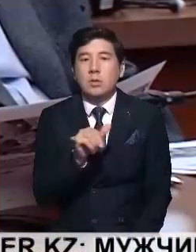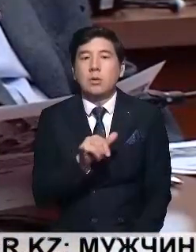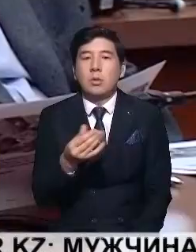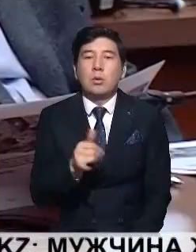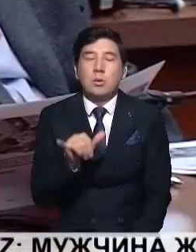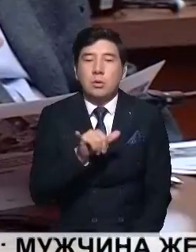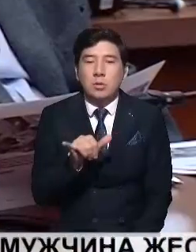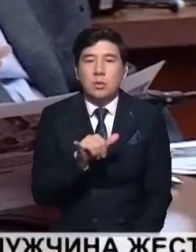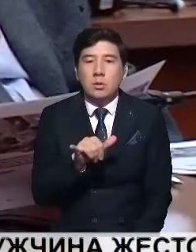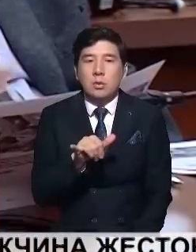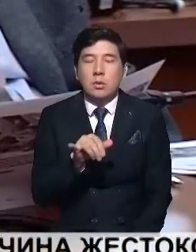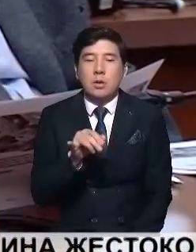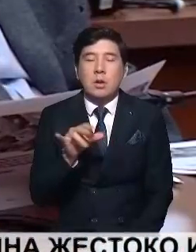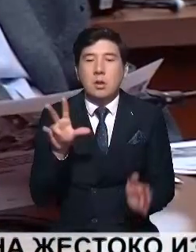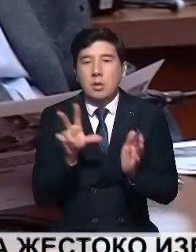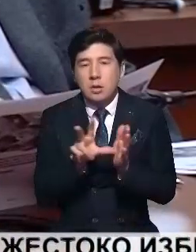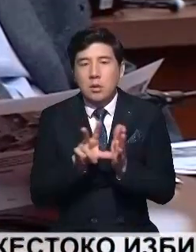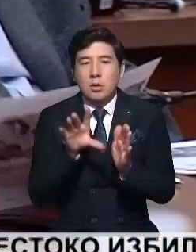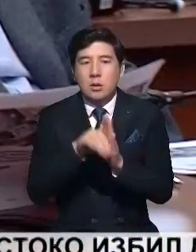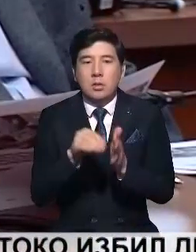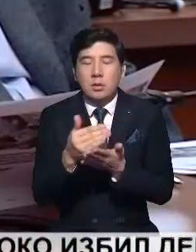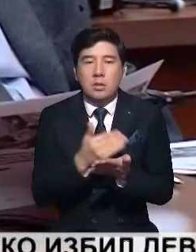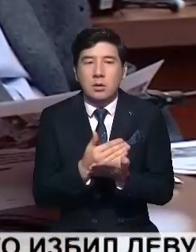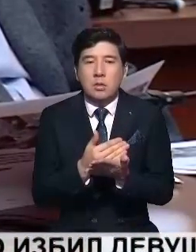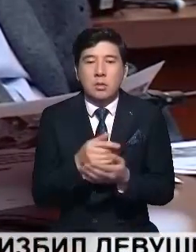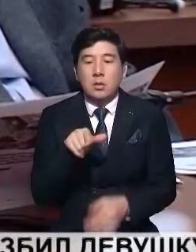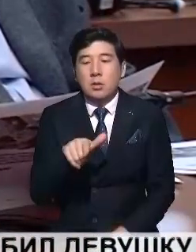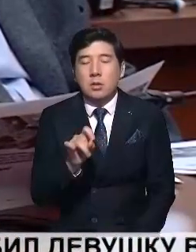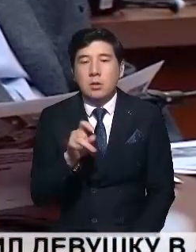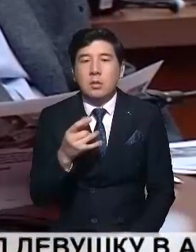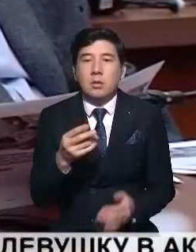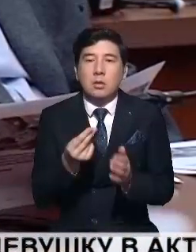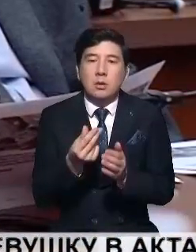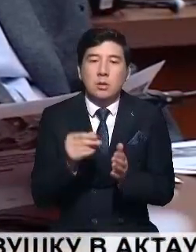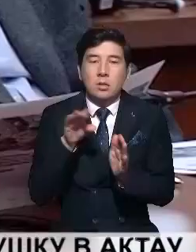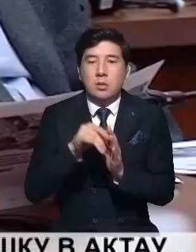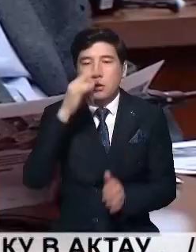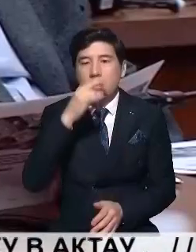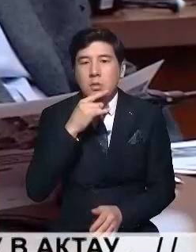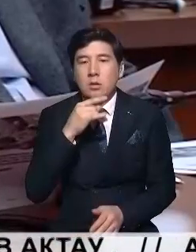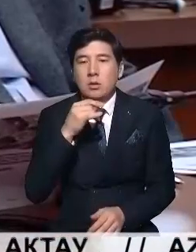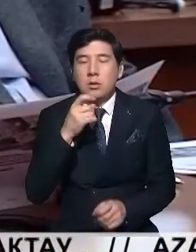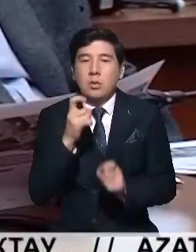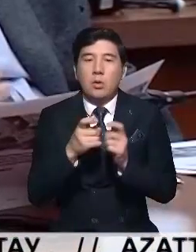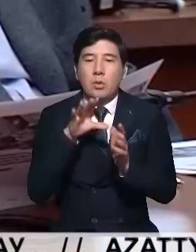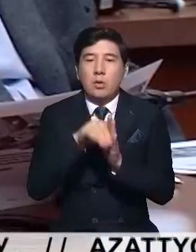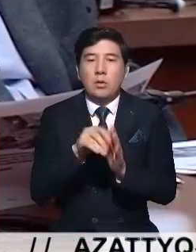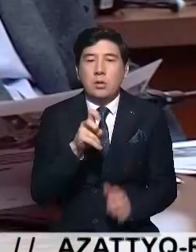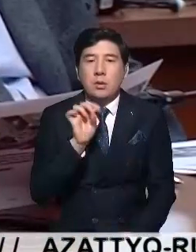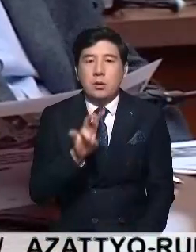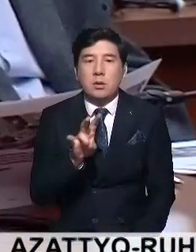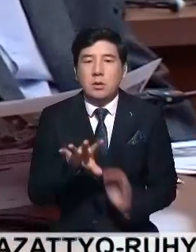Они получили налоговые льготы, сколько им бюджеты выделили, где эти деньги. Сейчас весь Казахстан шумит о том, что некая Перизат Кайрат